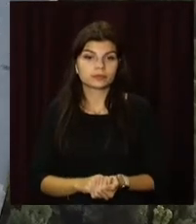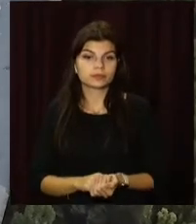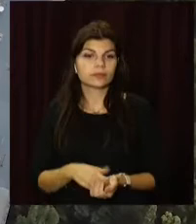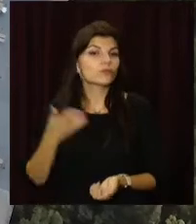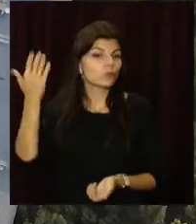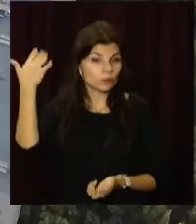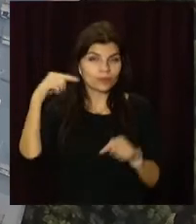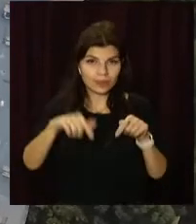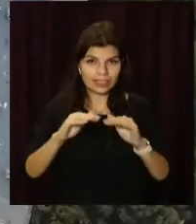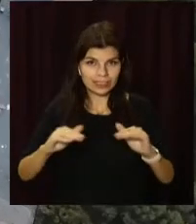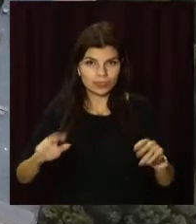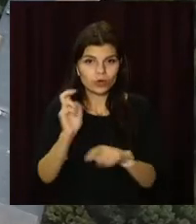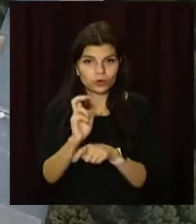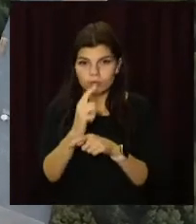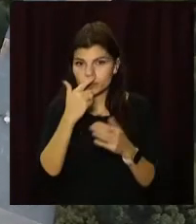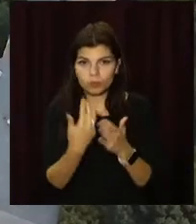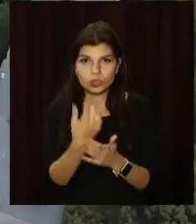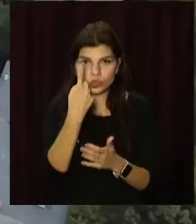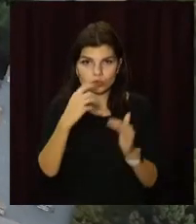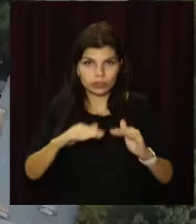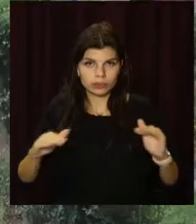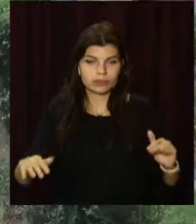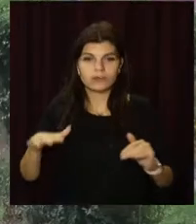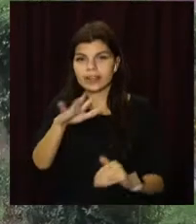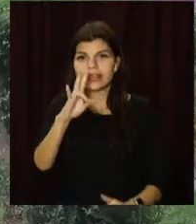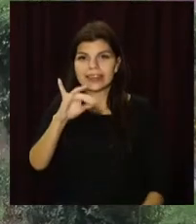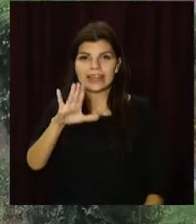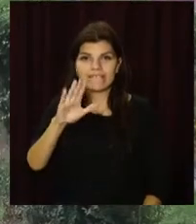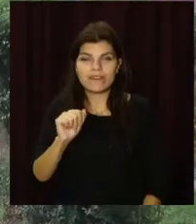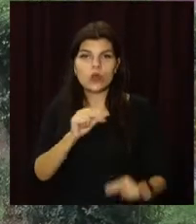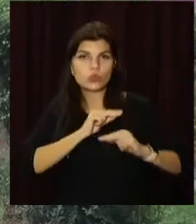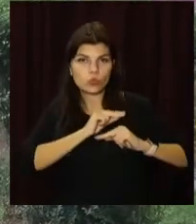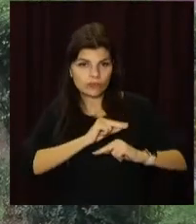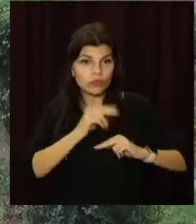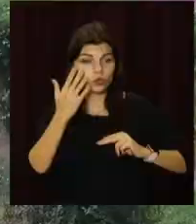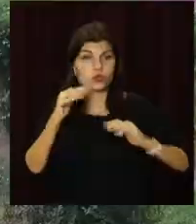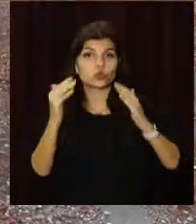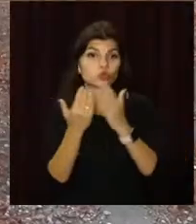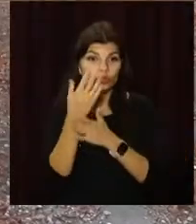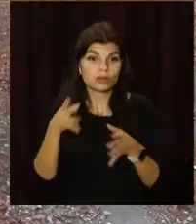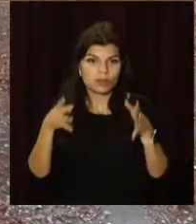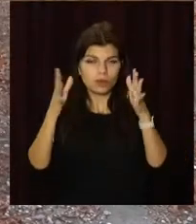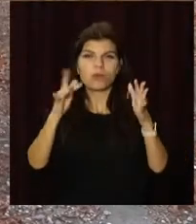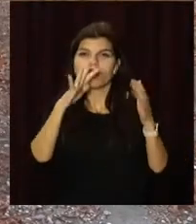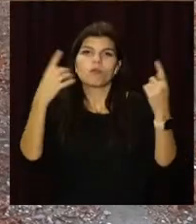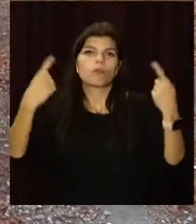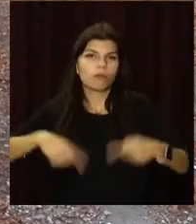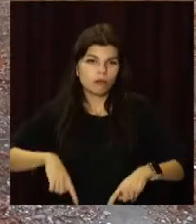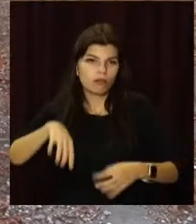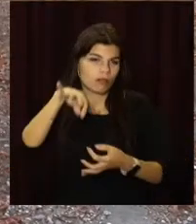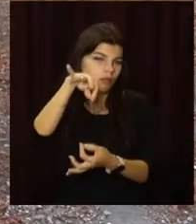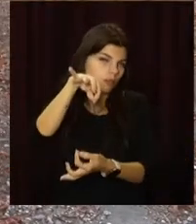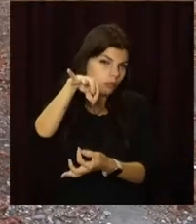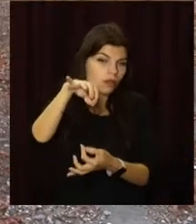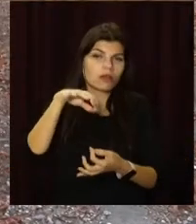Колись у цей дитсадок ходила майже сотня дітлахів Ниви Трудової. Коли звели новий, будівля занепала. У такому вигляді вона височила